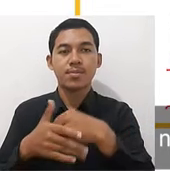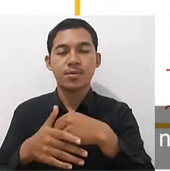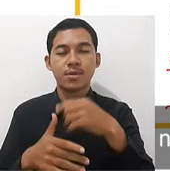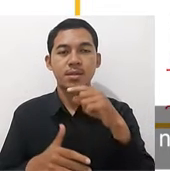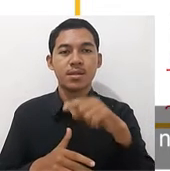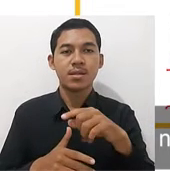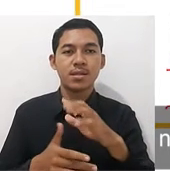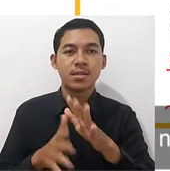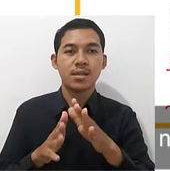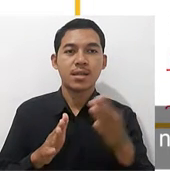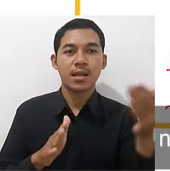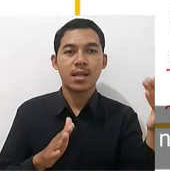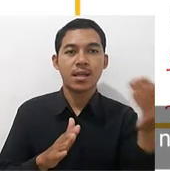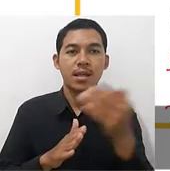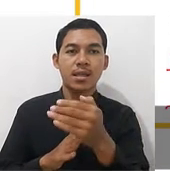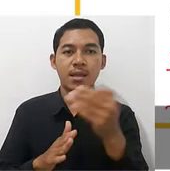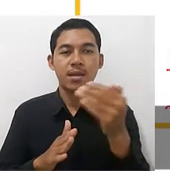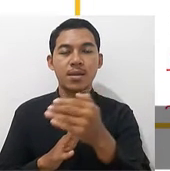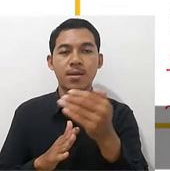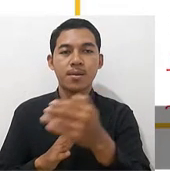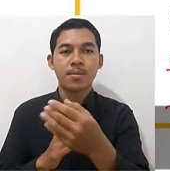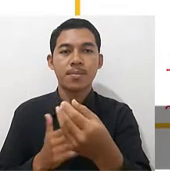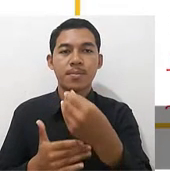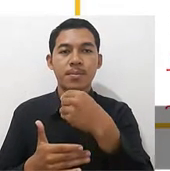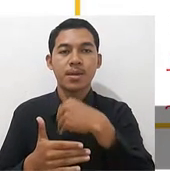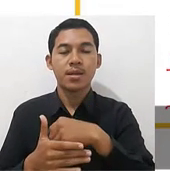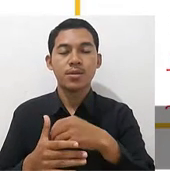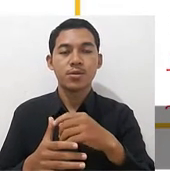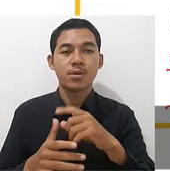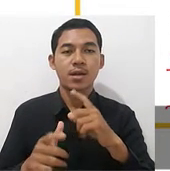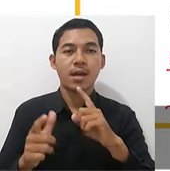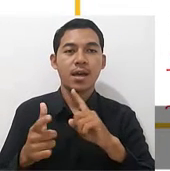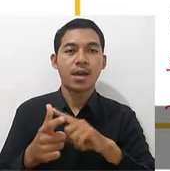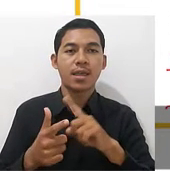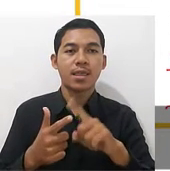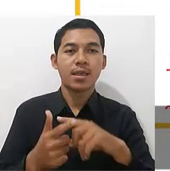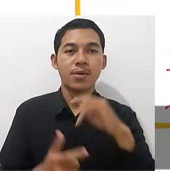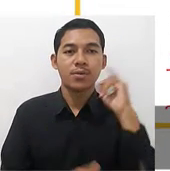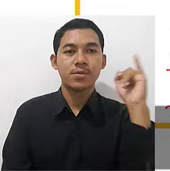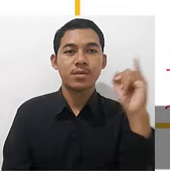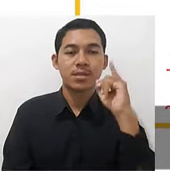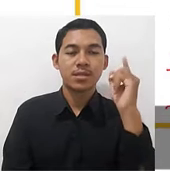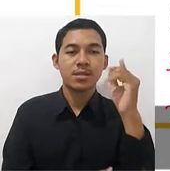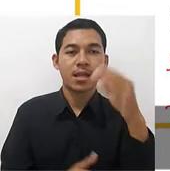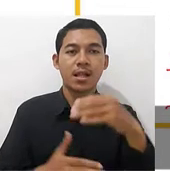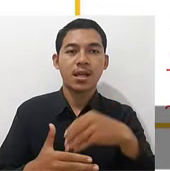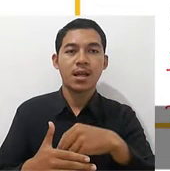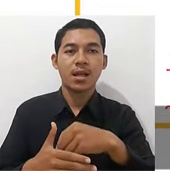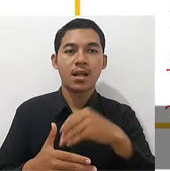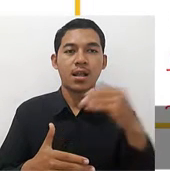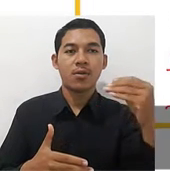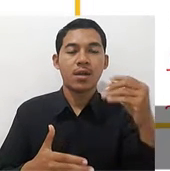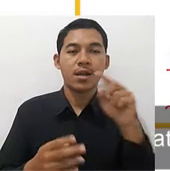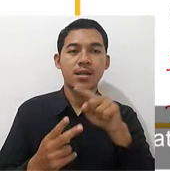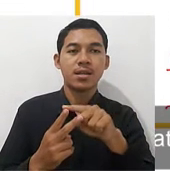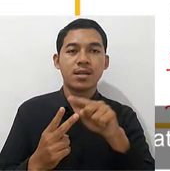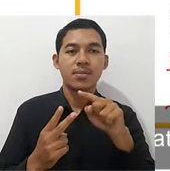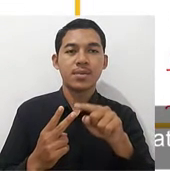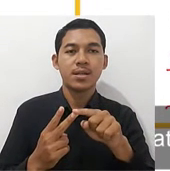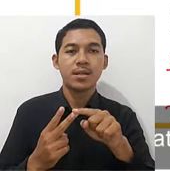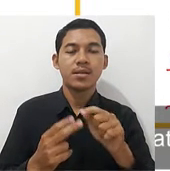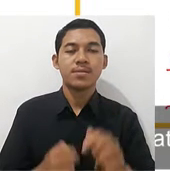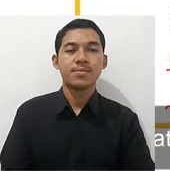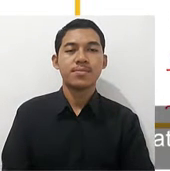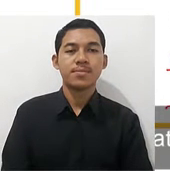ya sebagai aliran data masukannya atau aliran sinyal gitu tuh. Nah, sementara si output ini keluarannya dari sinyal yang dipilih atau